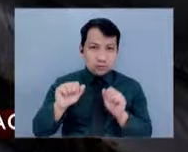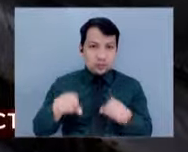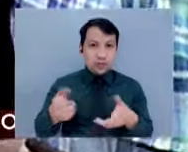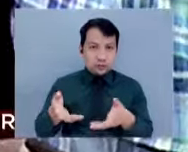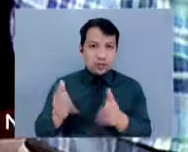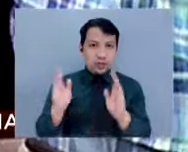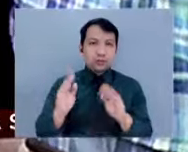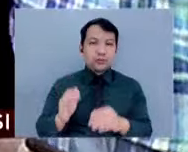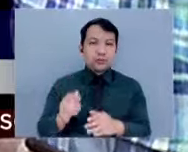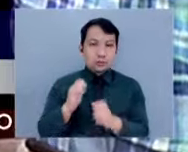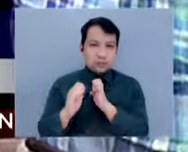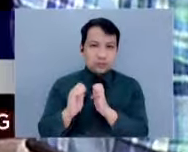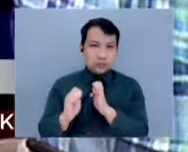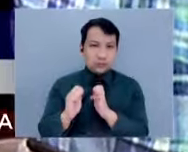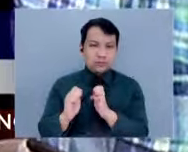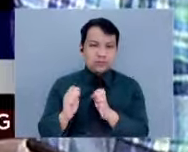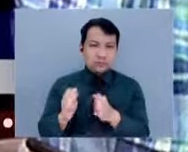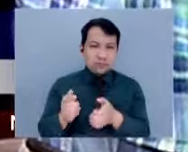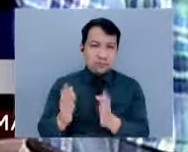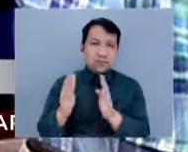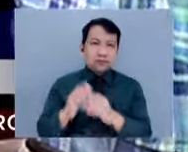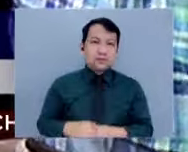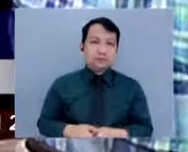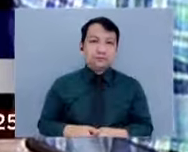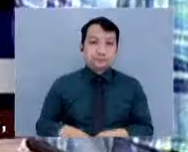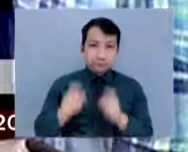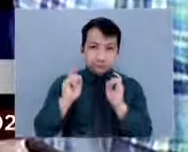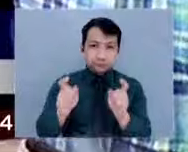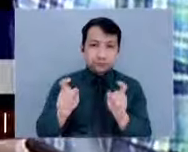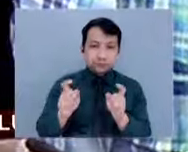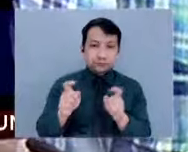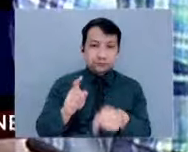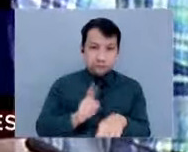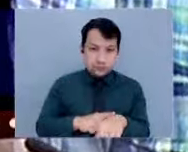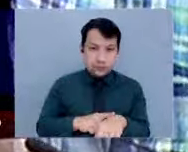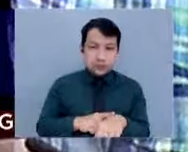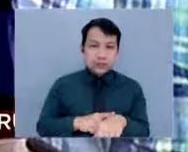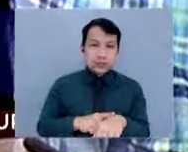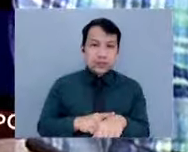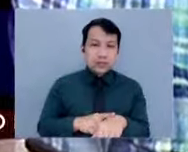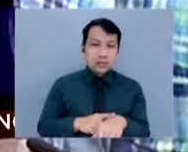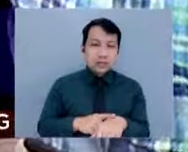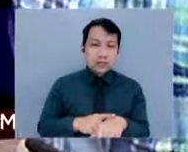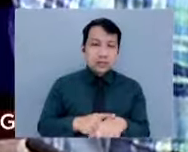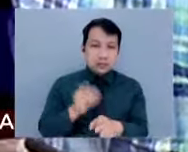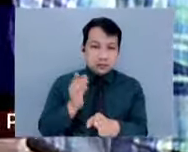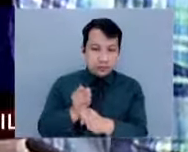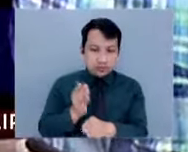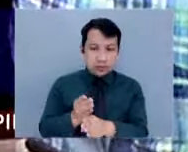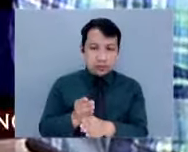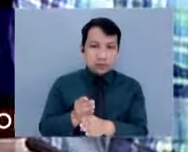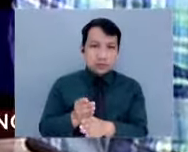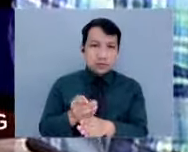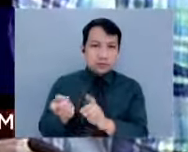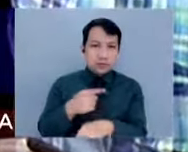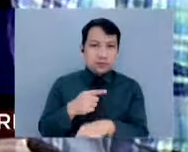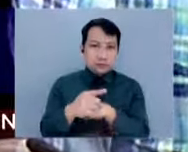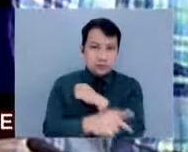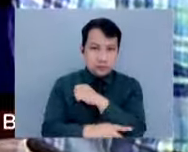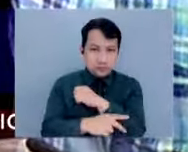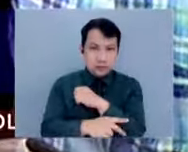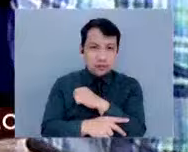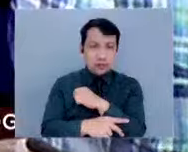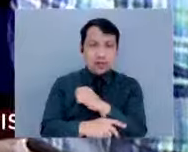EDSA. Iyan po ay para bumilis yung turnaround time ng ating mga buses, lalong-lalo na yung galing sa probinsya, para